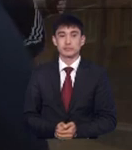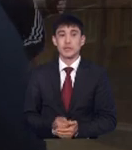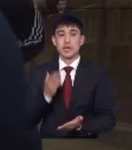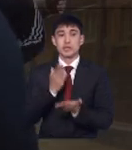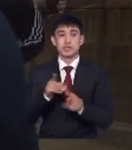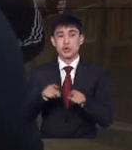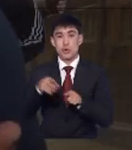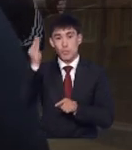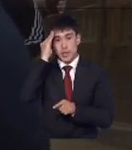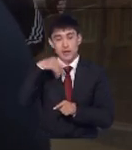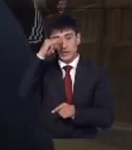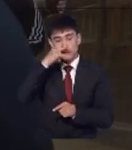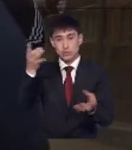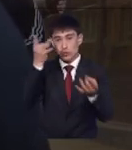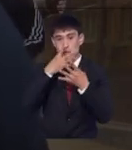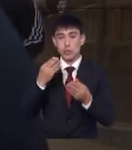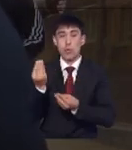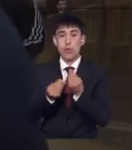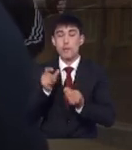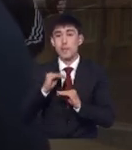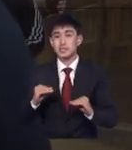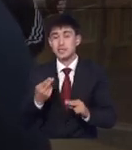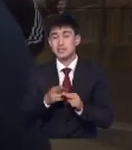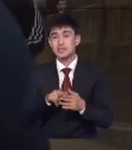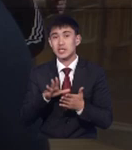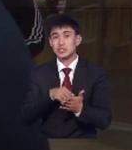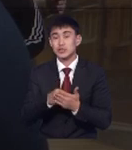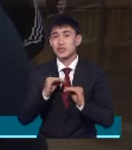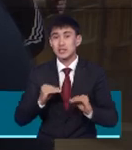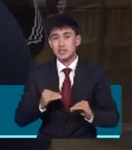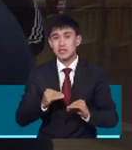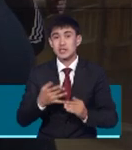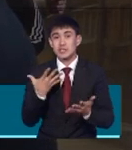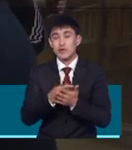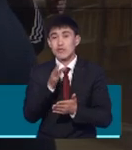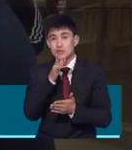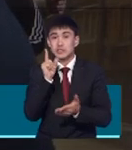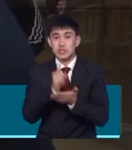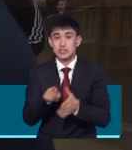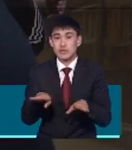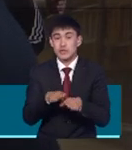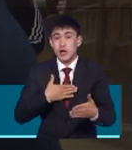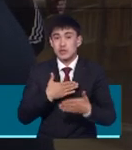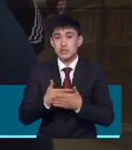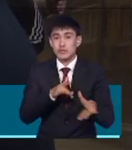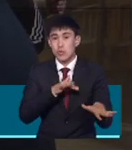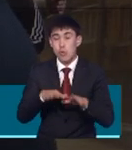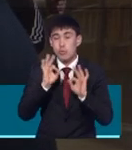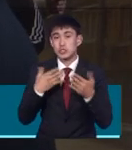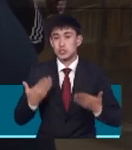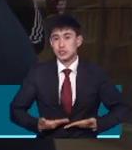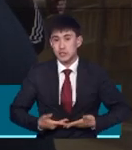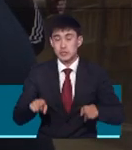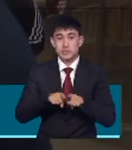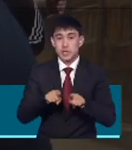Есть такое понятие в казахской культуре «ойын баласы». Это значит, что дети ввиду своего возраста должны вести активный подвижный образ жизни,